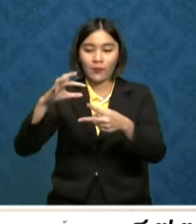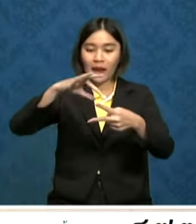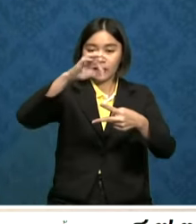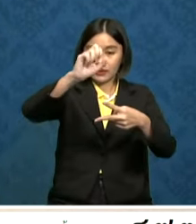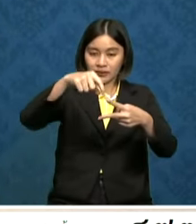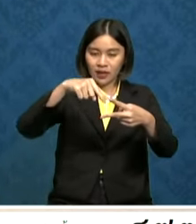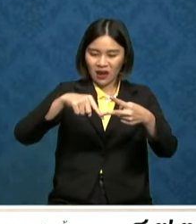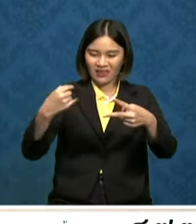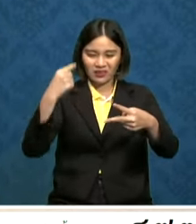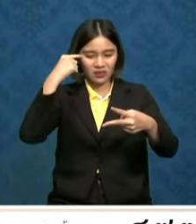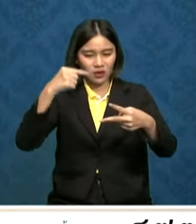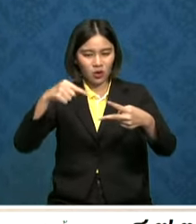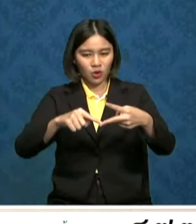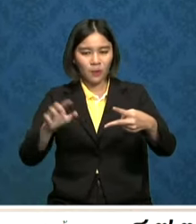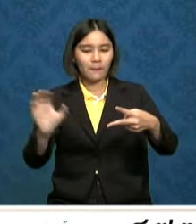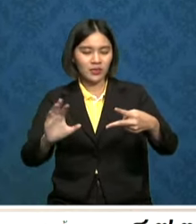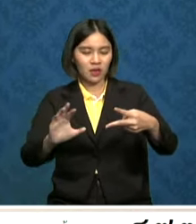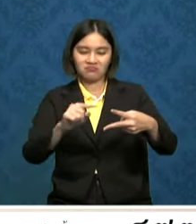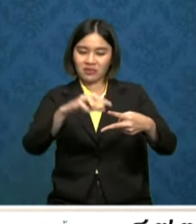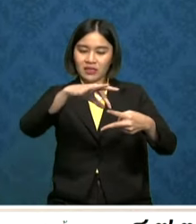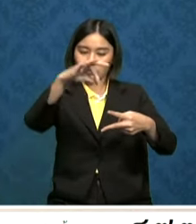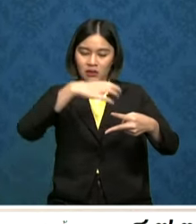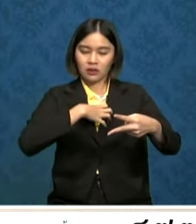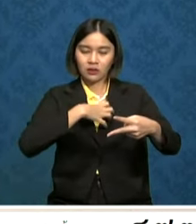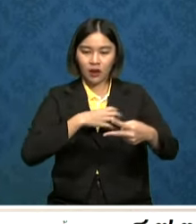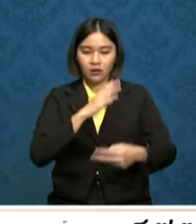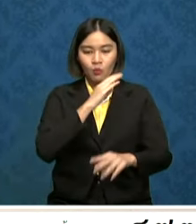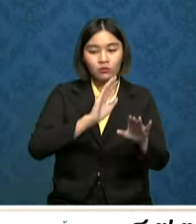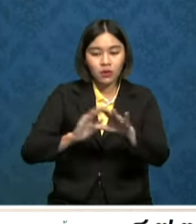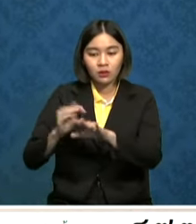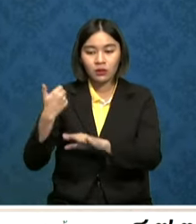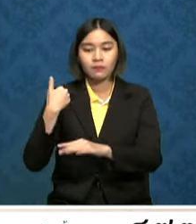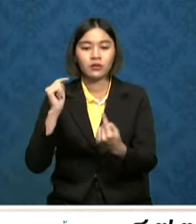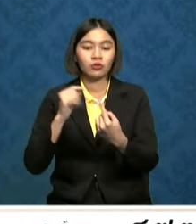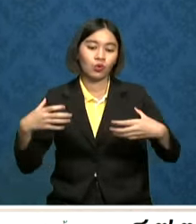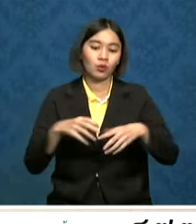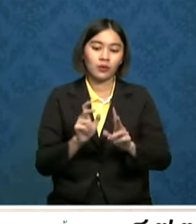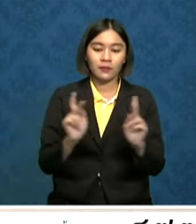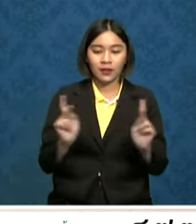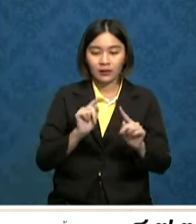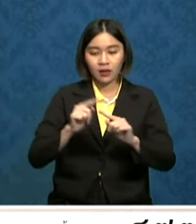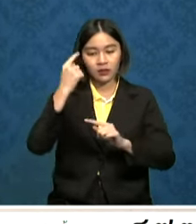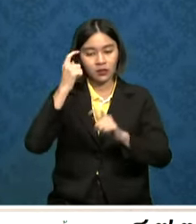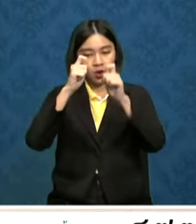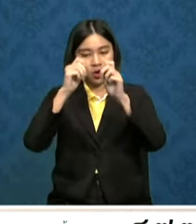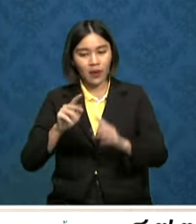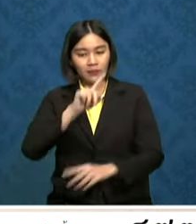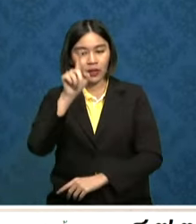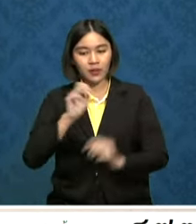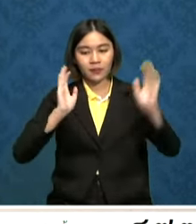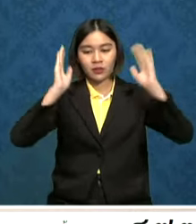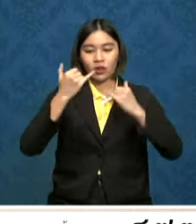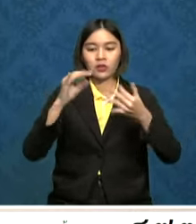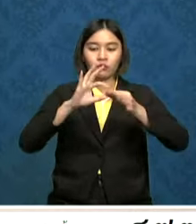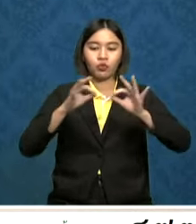าลงคะแนนในเชิงลบหรือว่าโหวต no นะครับหลังจากรับฟังข้อทักท้วงดังกล่าวครับทางคณะกรรมการที่ออกแบบคำถามประชามติก็ได้เปลี่ยนคำถามประ